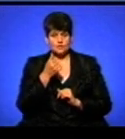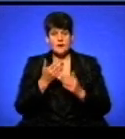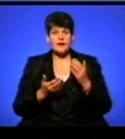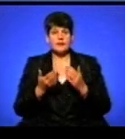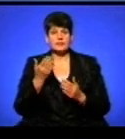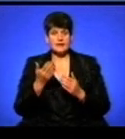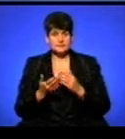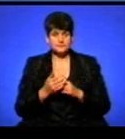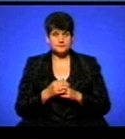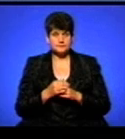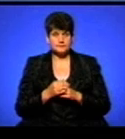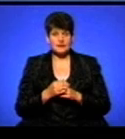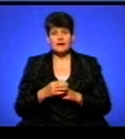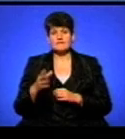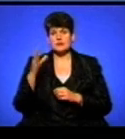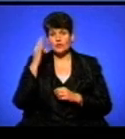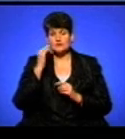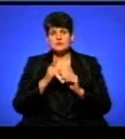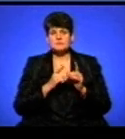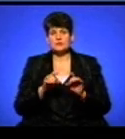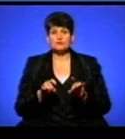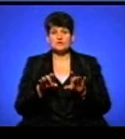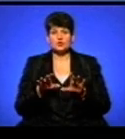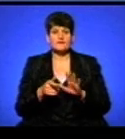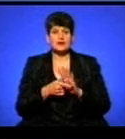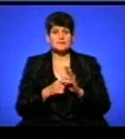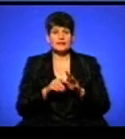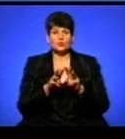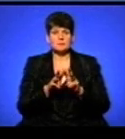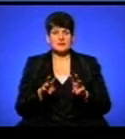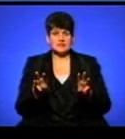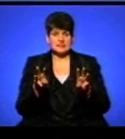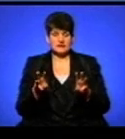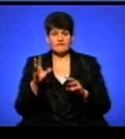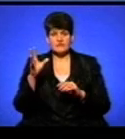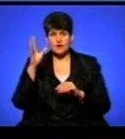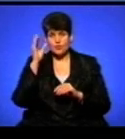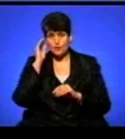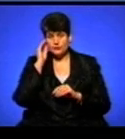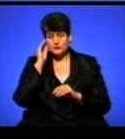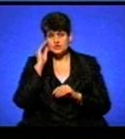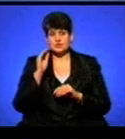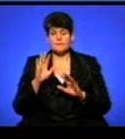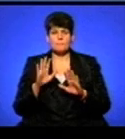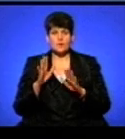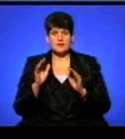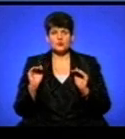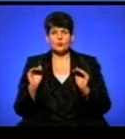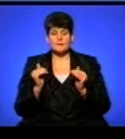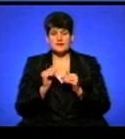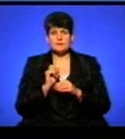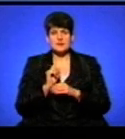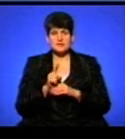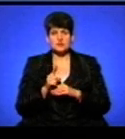тим, враховуючи зміни до постанови Кабінету міністрів і враховуючи певні моменти щодо обмеження